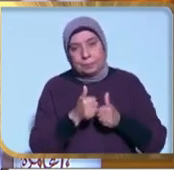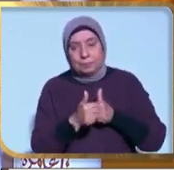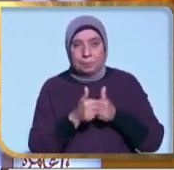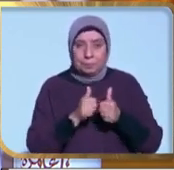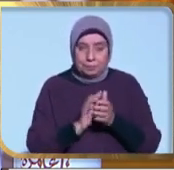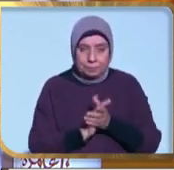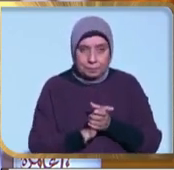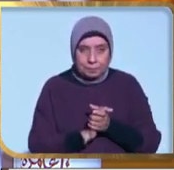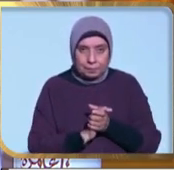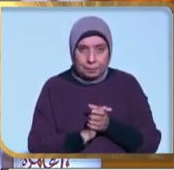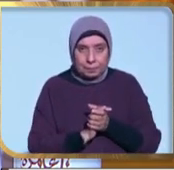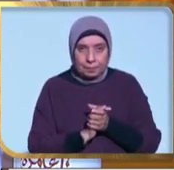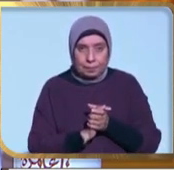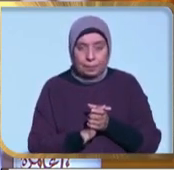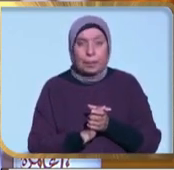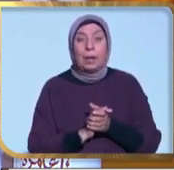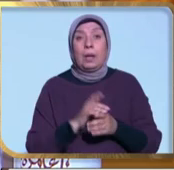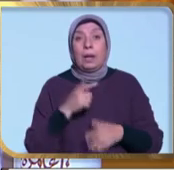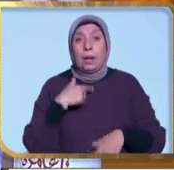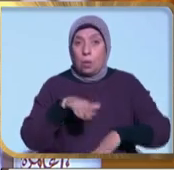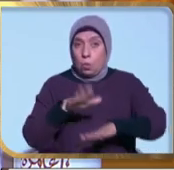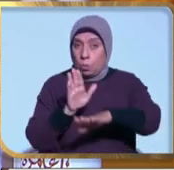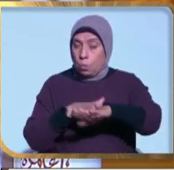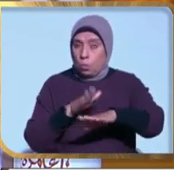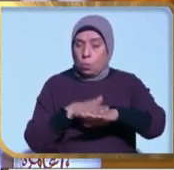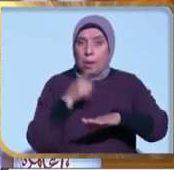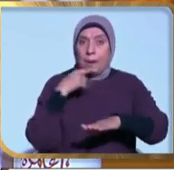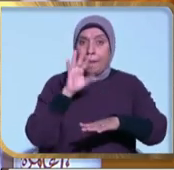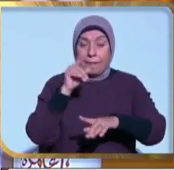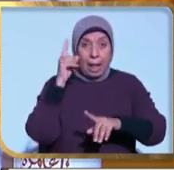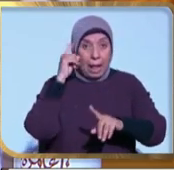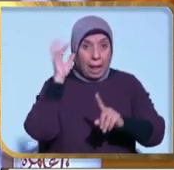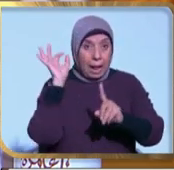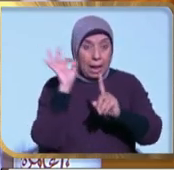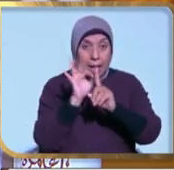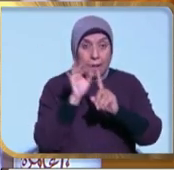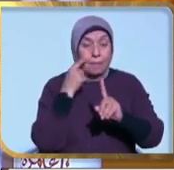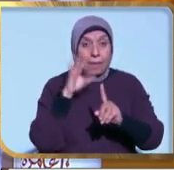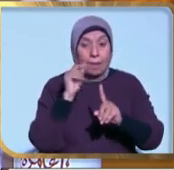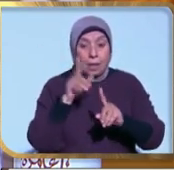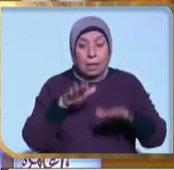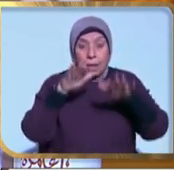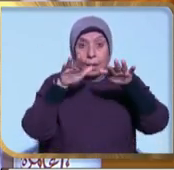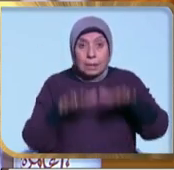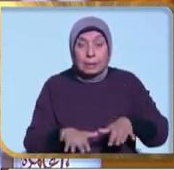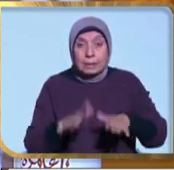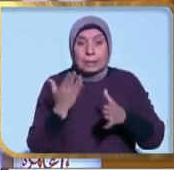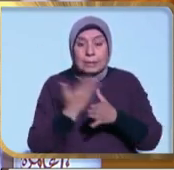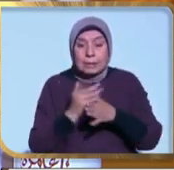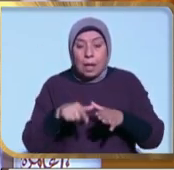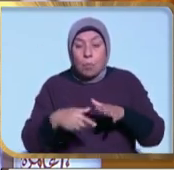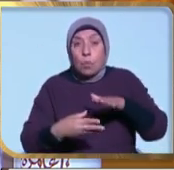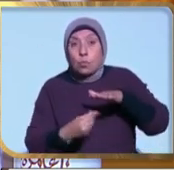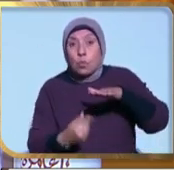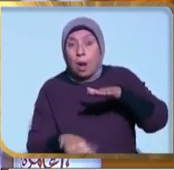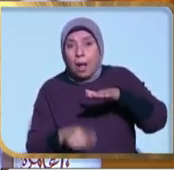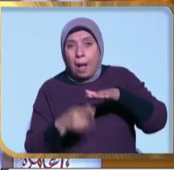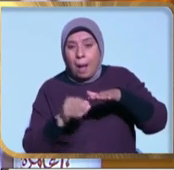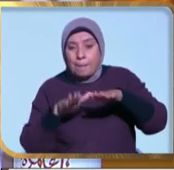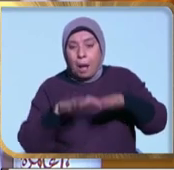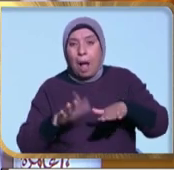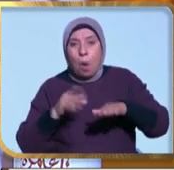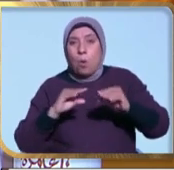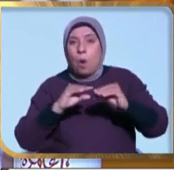استحبابا وهرجع اكد ان المقصود بالضرب على الصعيد الطاهر اللي هو التراب الطاهر على